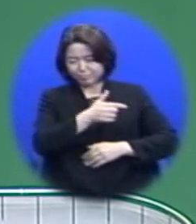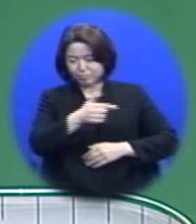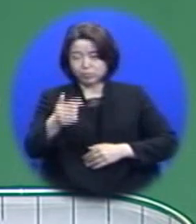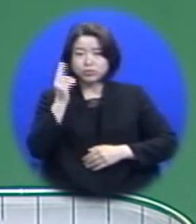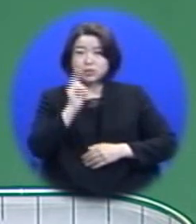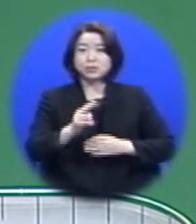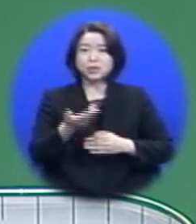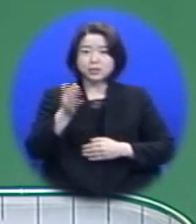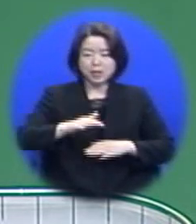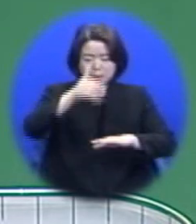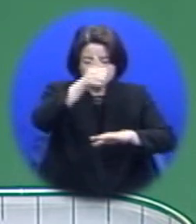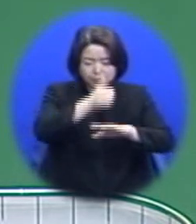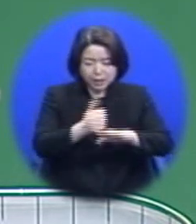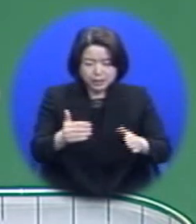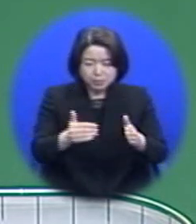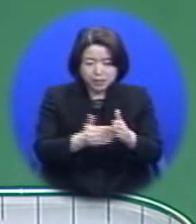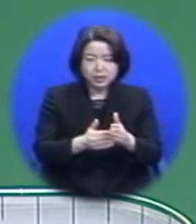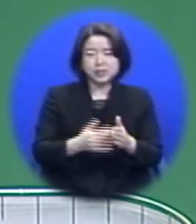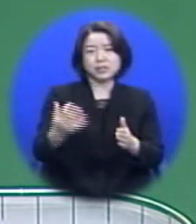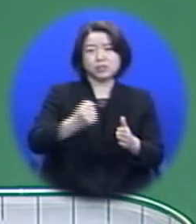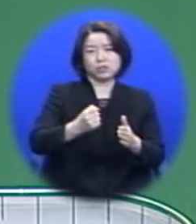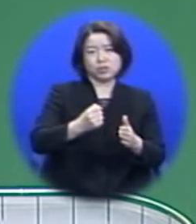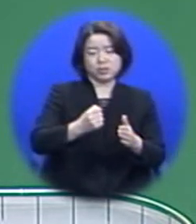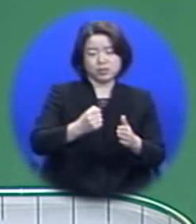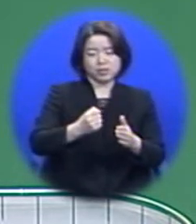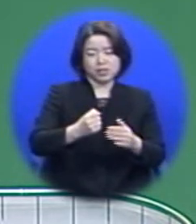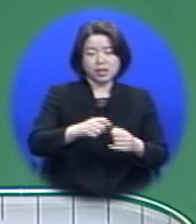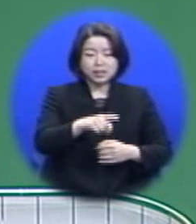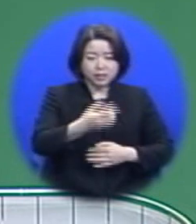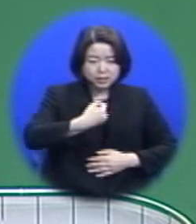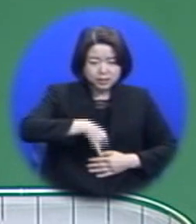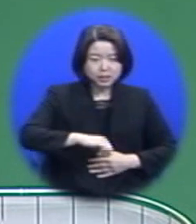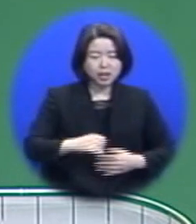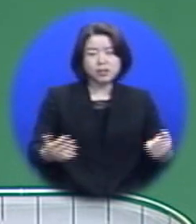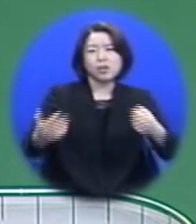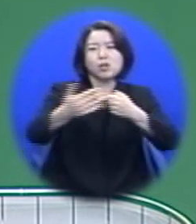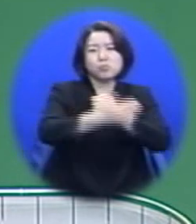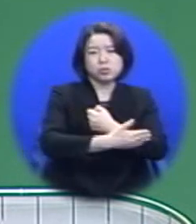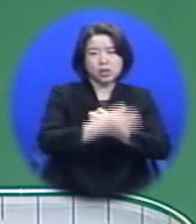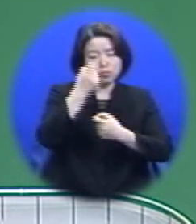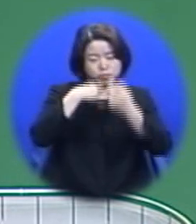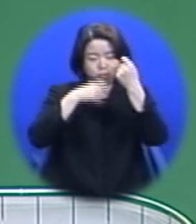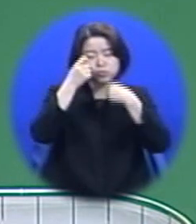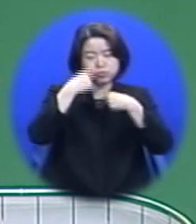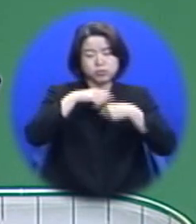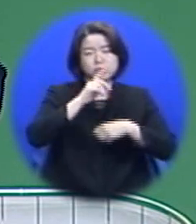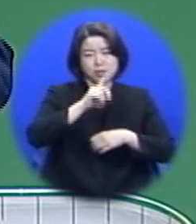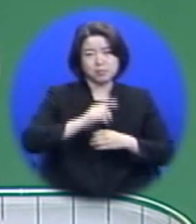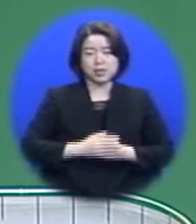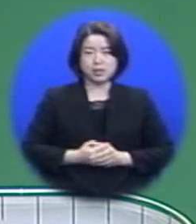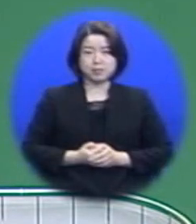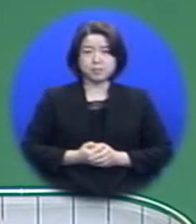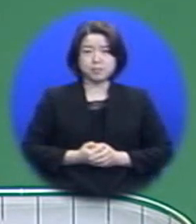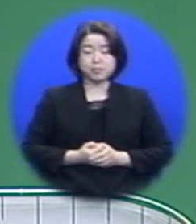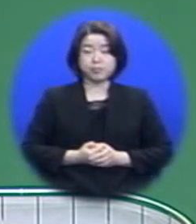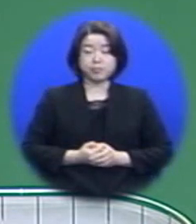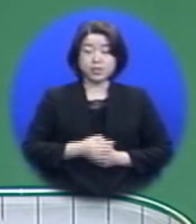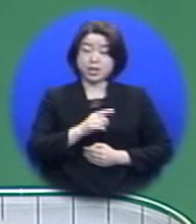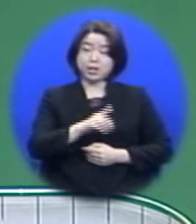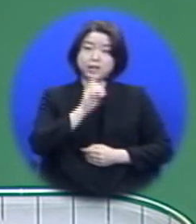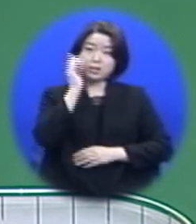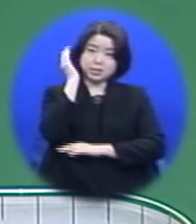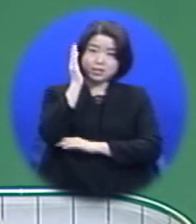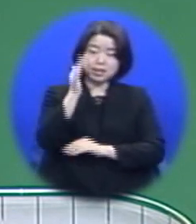끝까지 끊을 놓지 않았던 그 딸을 부등켜 아고 우셨다 그랬습니다이 이야기를 여러분에게